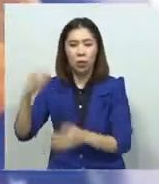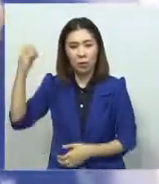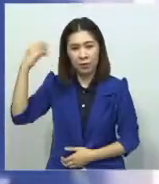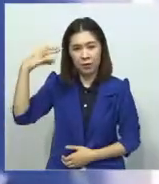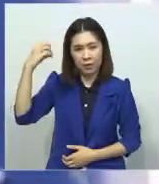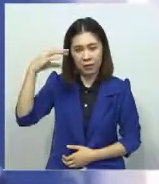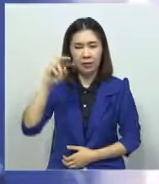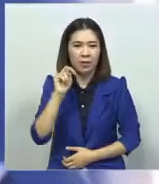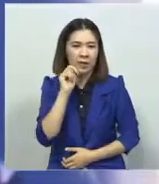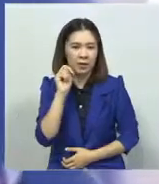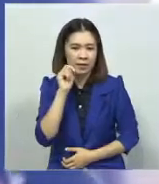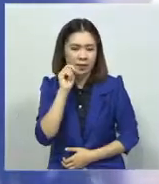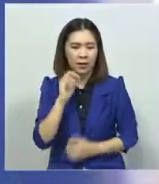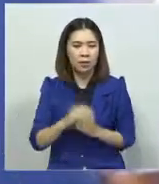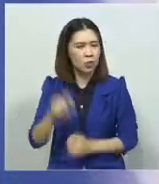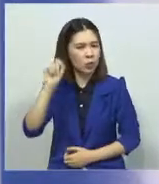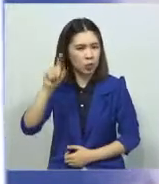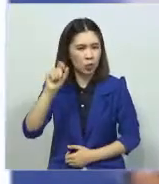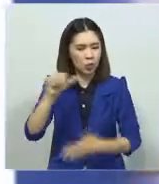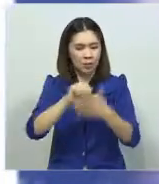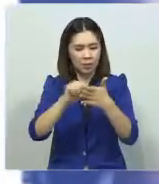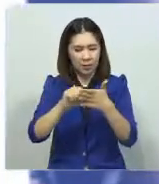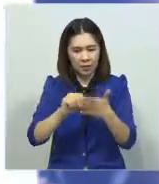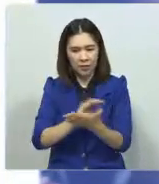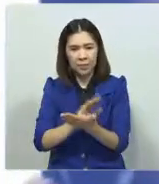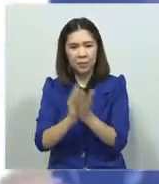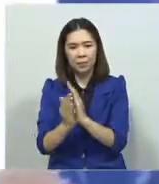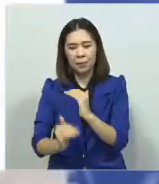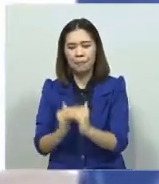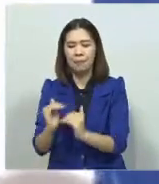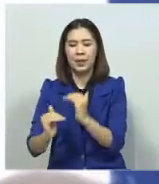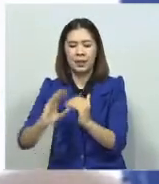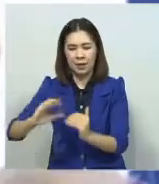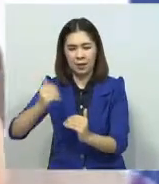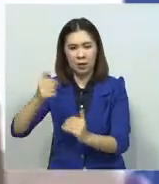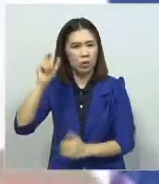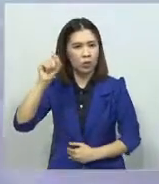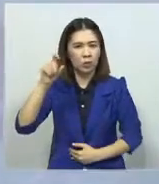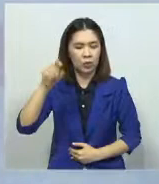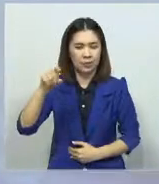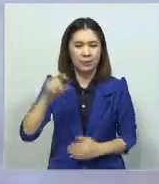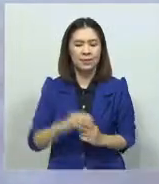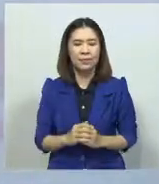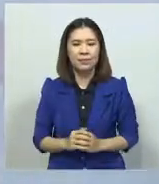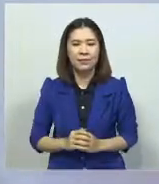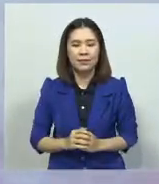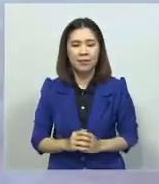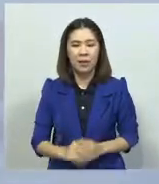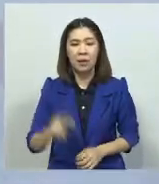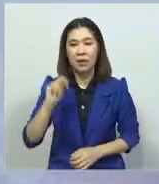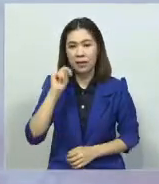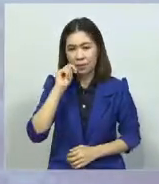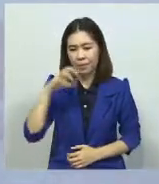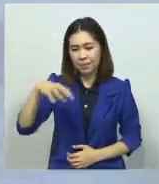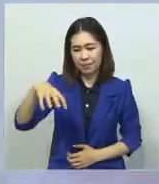และประปาที่จะต้องเร่งปรับปรุงแก้ไขและพัฒนาให้ดีขึ้นอย่างเร่งด่วนโดยการประปาส่วนภูมิ